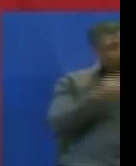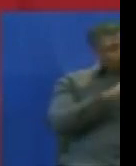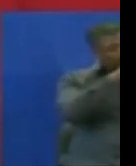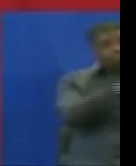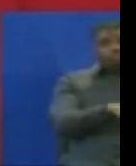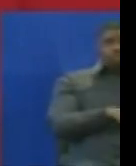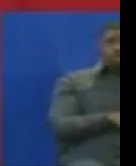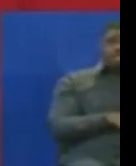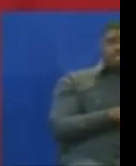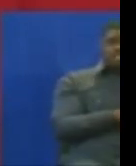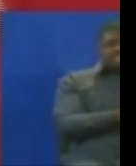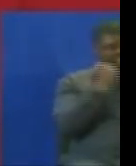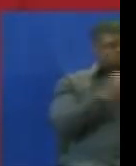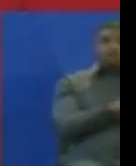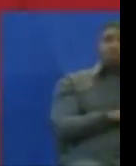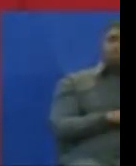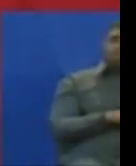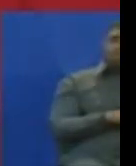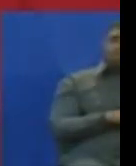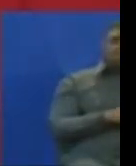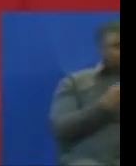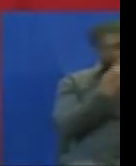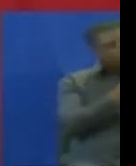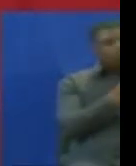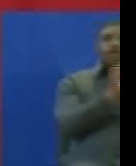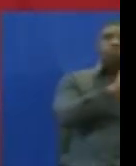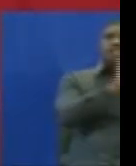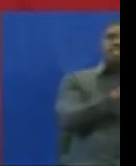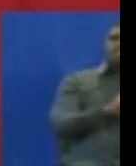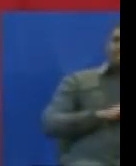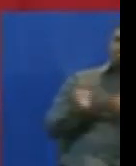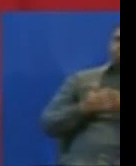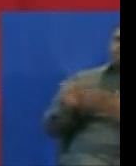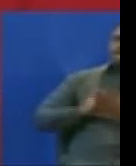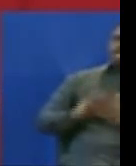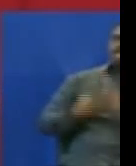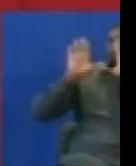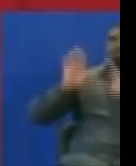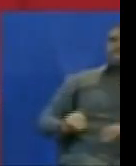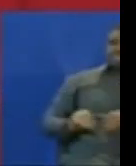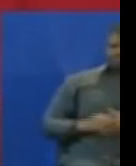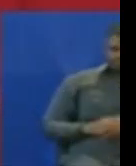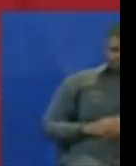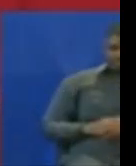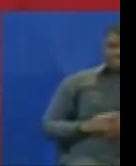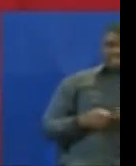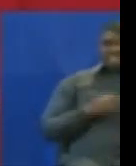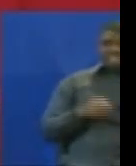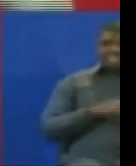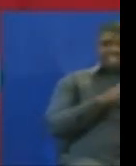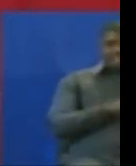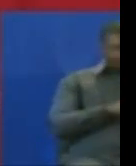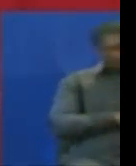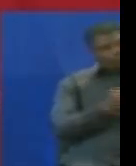injini hazikuwashwa wala kufanya chochote, kasema nimeshaona kwa elimu. Aliporudi ndo akaenda kuandika hiyo ripoti. Kwamba injini ile